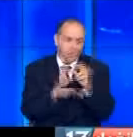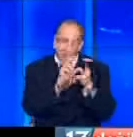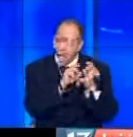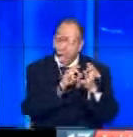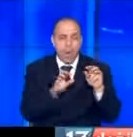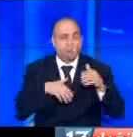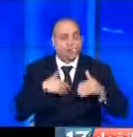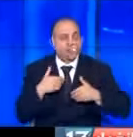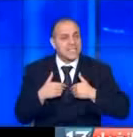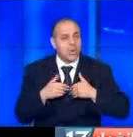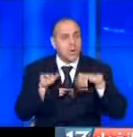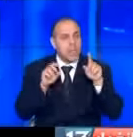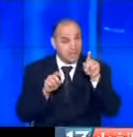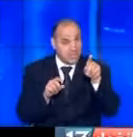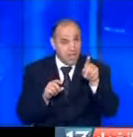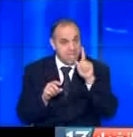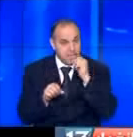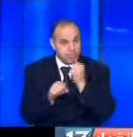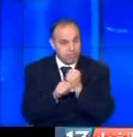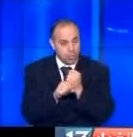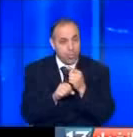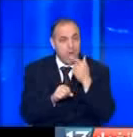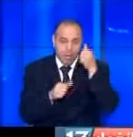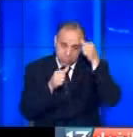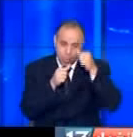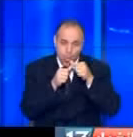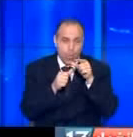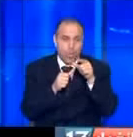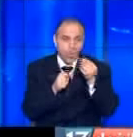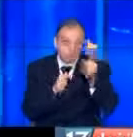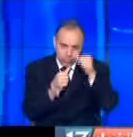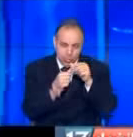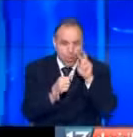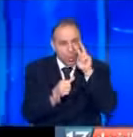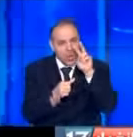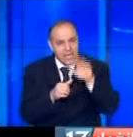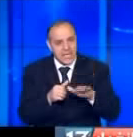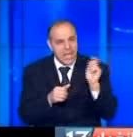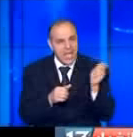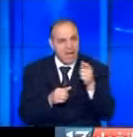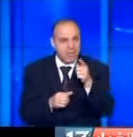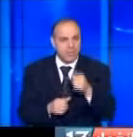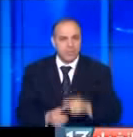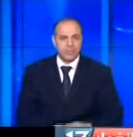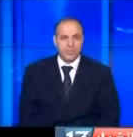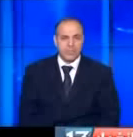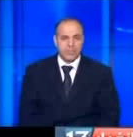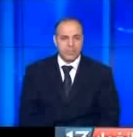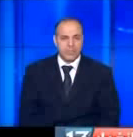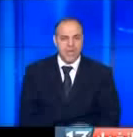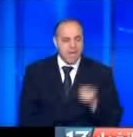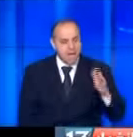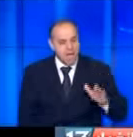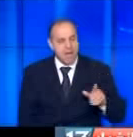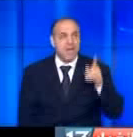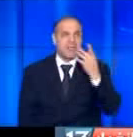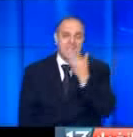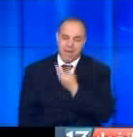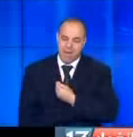اجتماع اللجنة المشتركة التونسية الجزائرية تشديد على التنسيق الدائم بين الأجهزة الأمنية يدعم بتوقيع اتفاقية